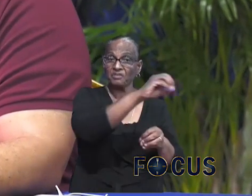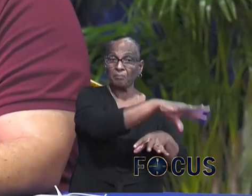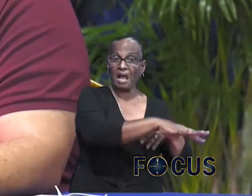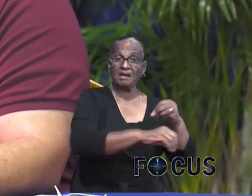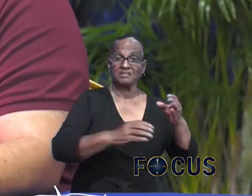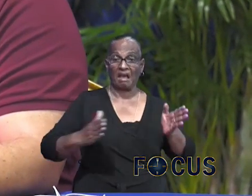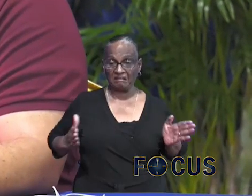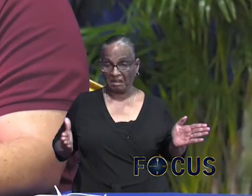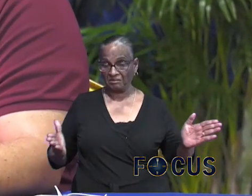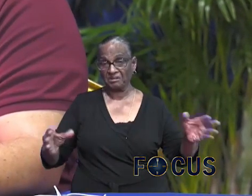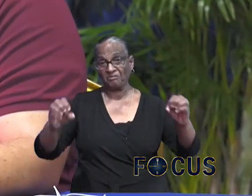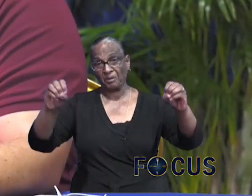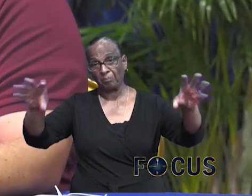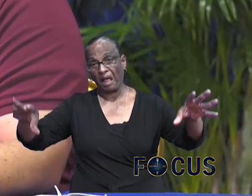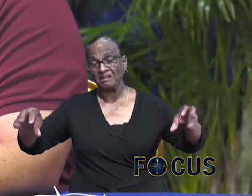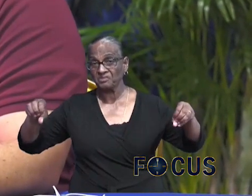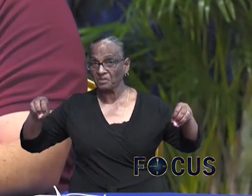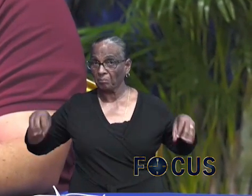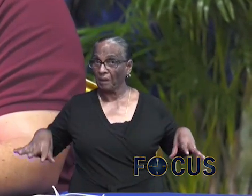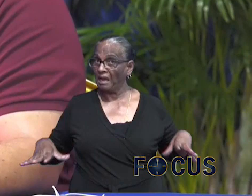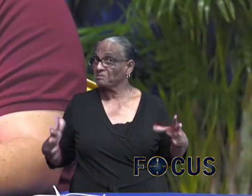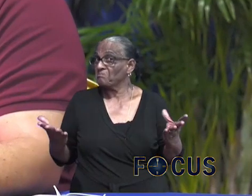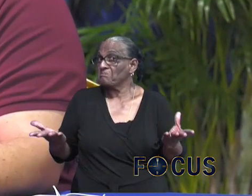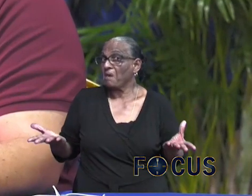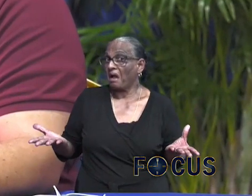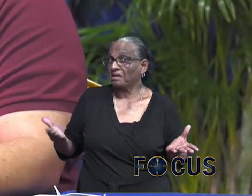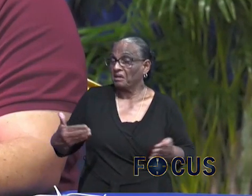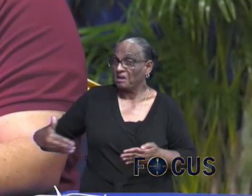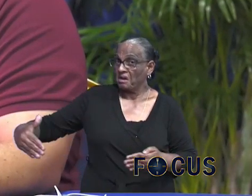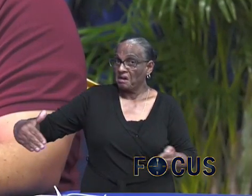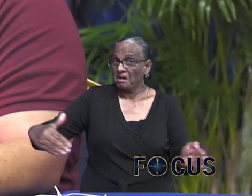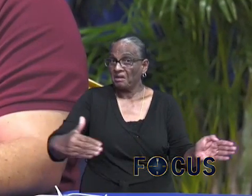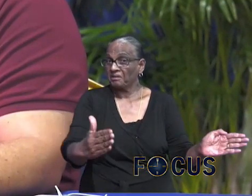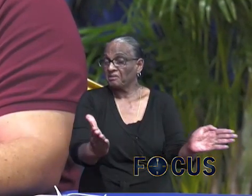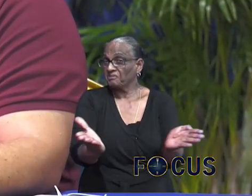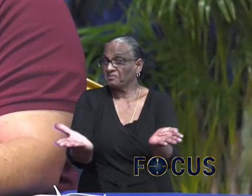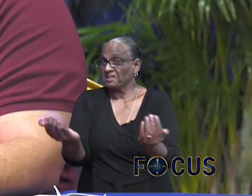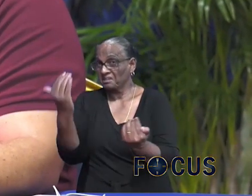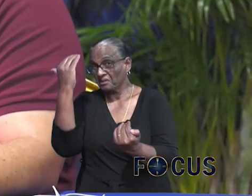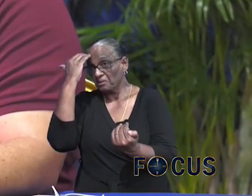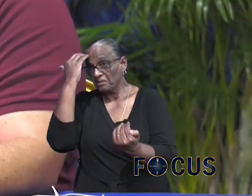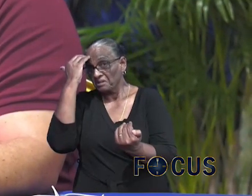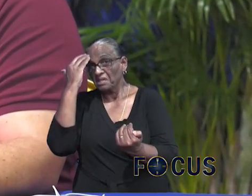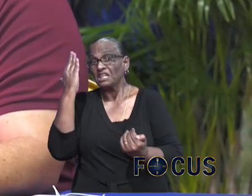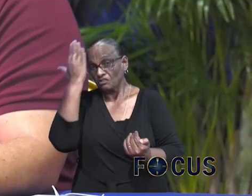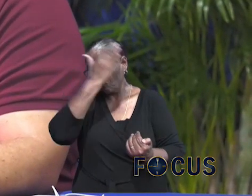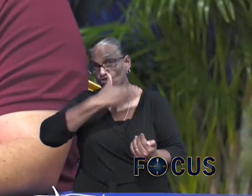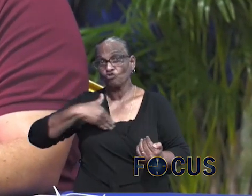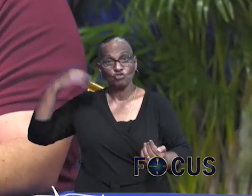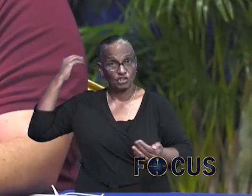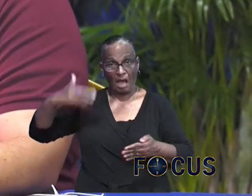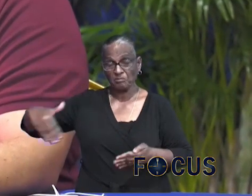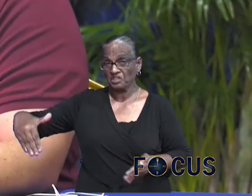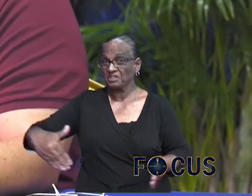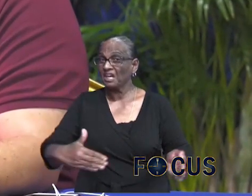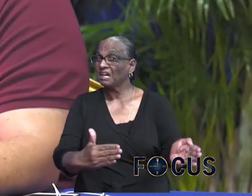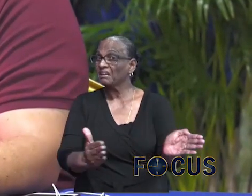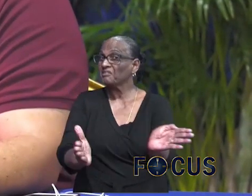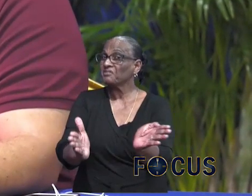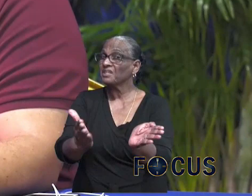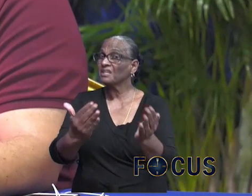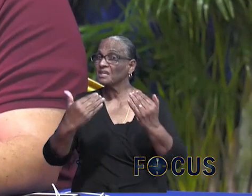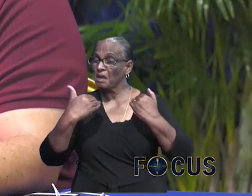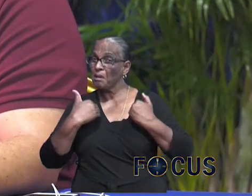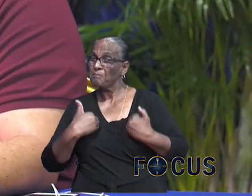kanten. En zoals u weet is de rivier in zijn totaliteit een Surinaamse rivier. En de mensen